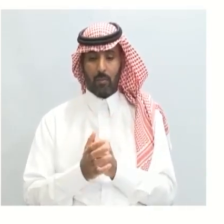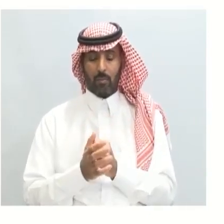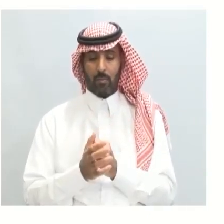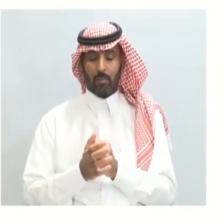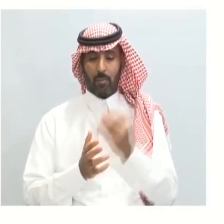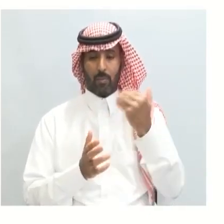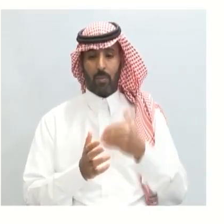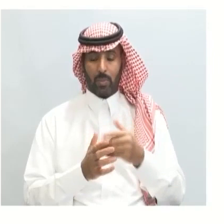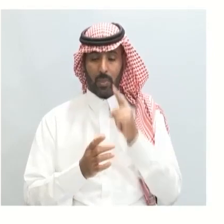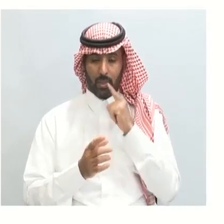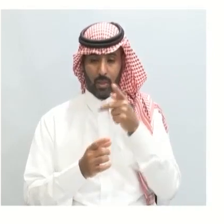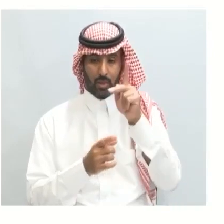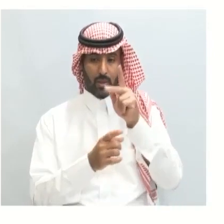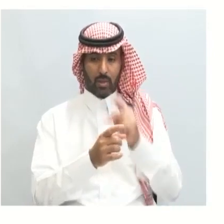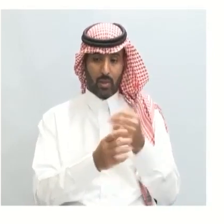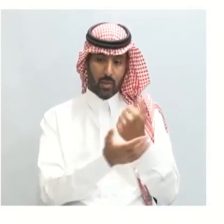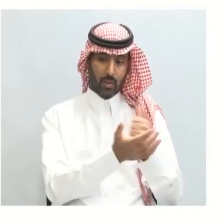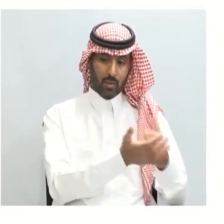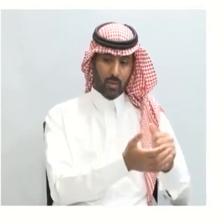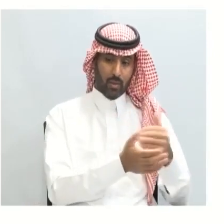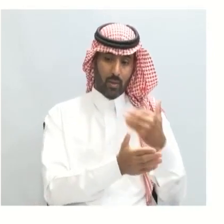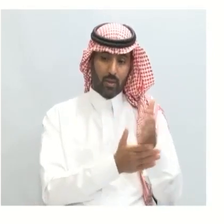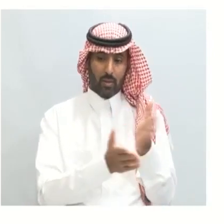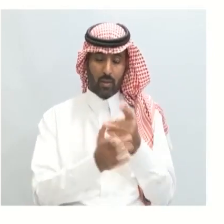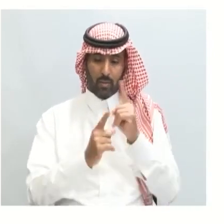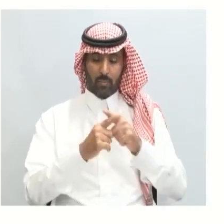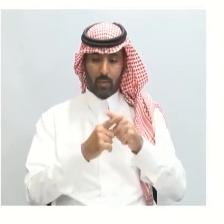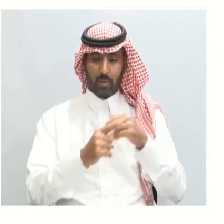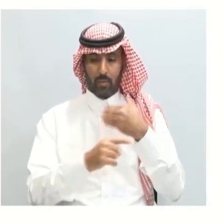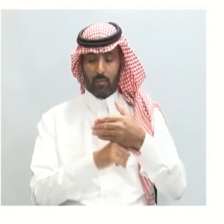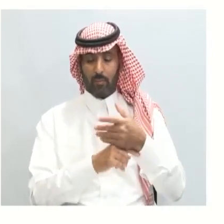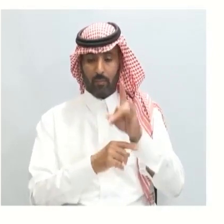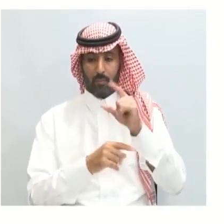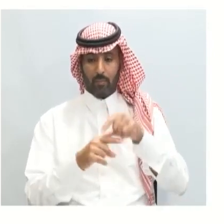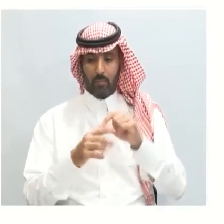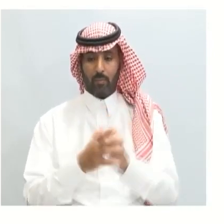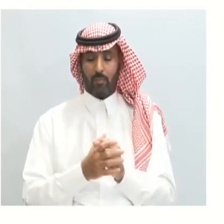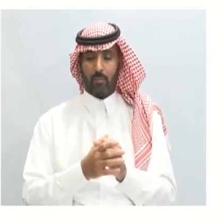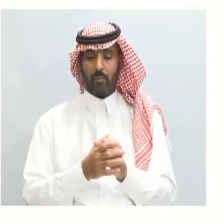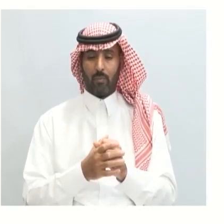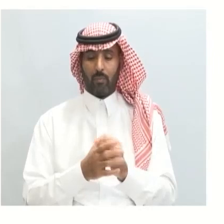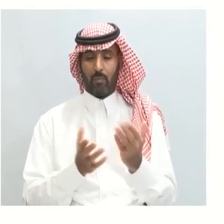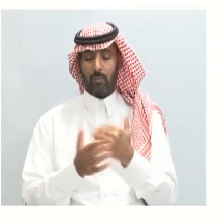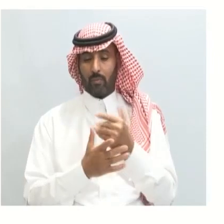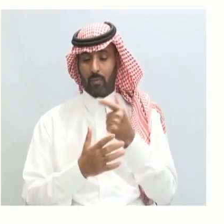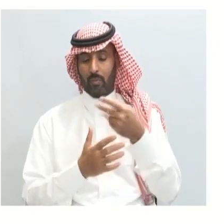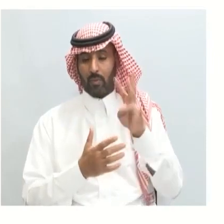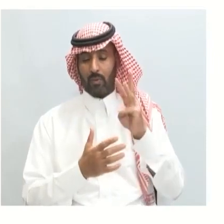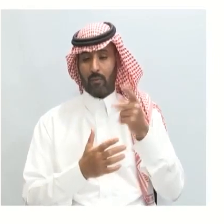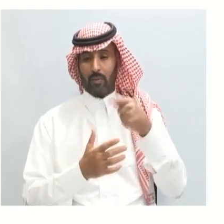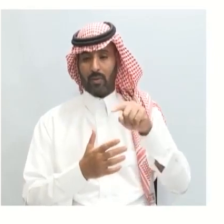كالتالي هنا بعد القسمه هو الضرب طبعا تحذف الوحدات المتكرره سيعطيني